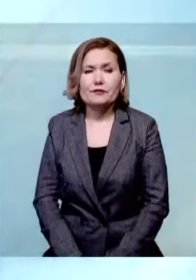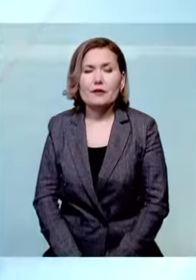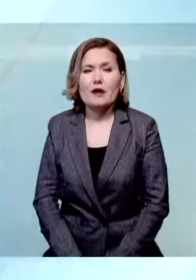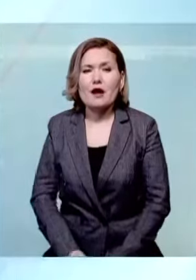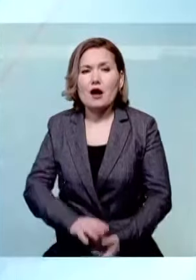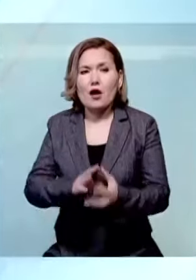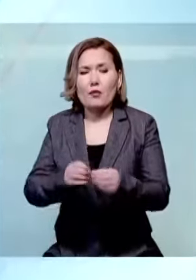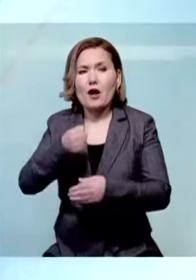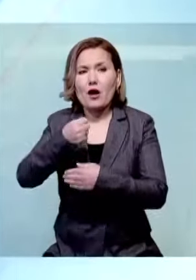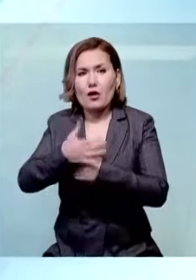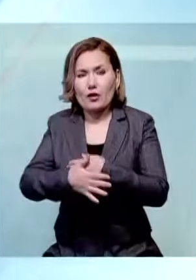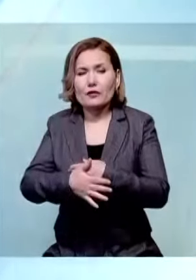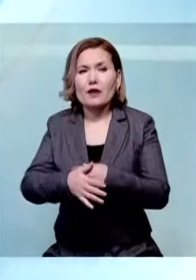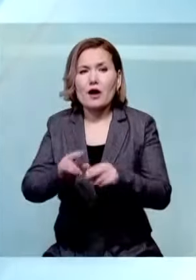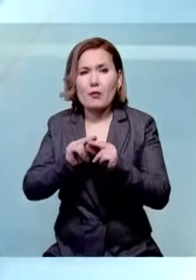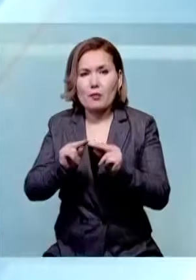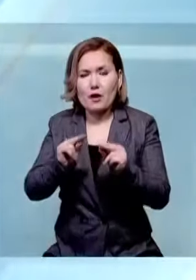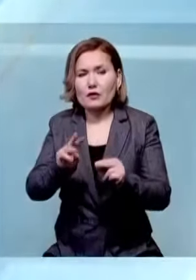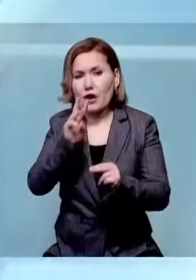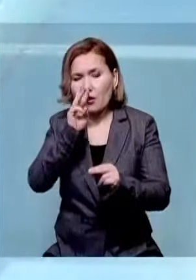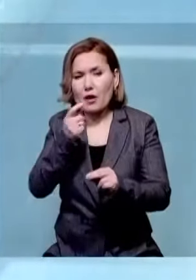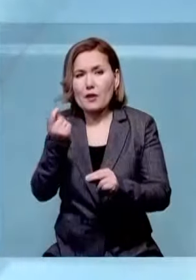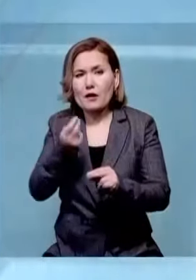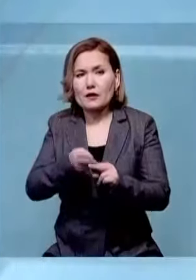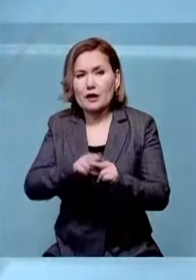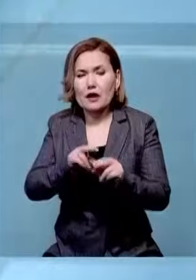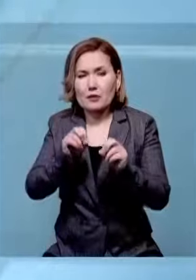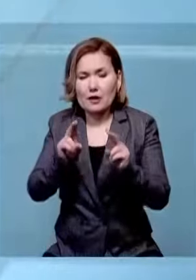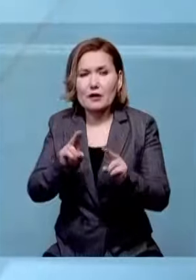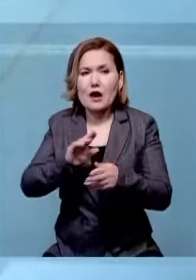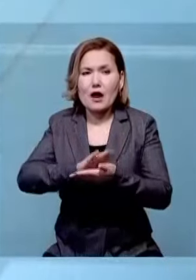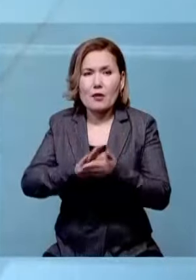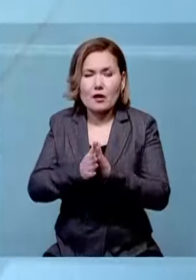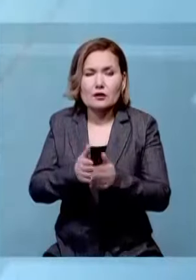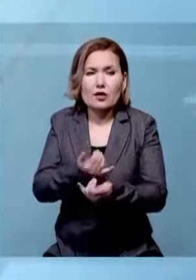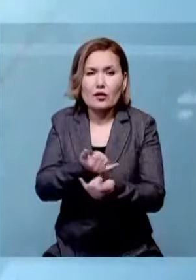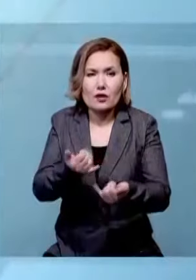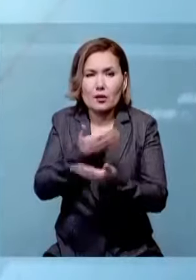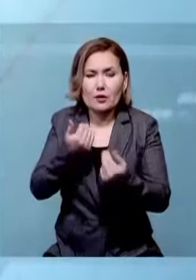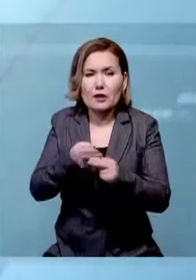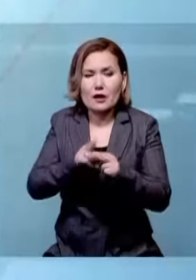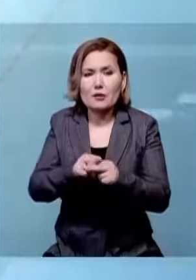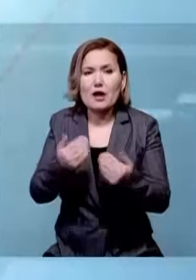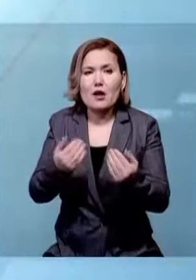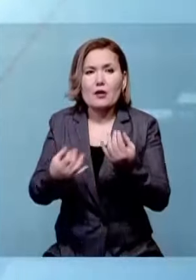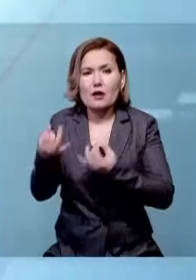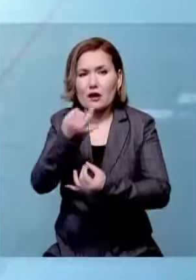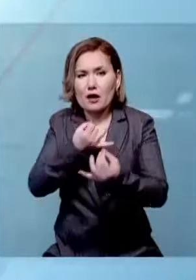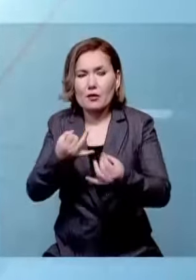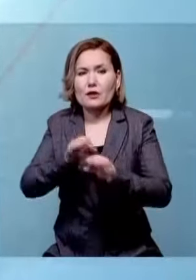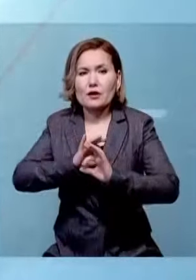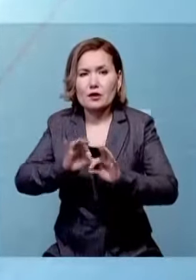Оңалту орталықтарындағы мұғалімдердің жалақысы аз. Арнайы білім алушыларға жағдай жасалмаған. Бұл мәселені бүгін Сенат қабырғасында